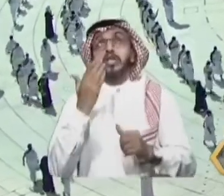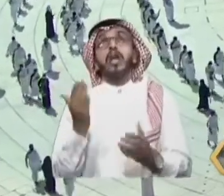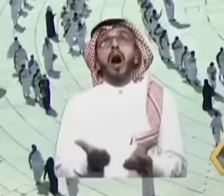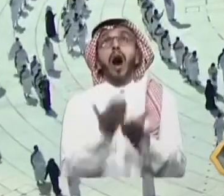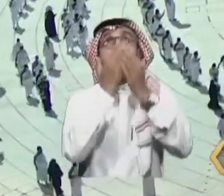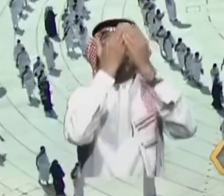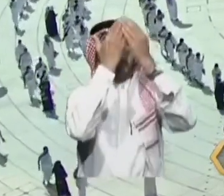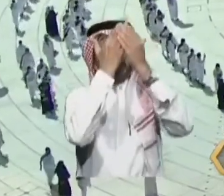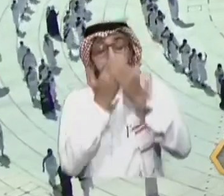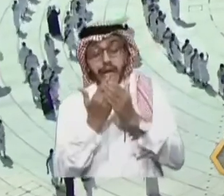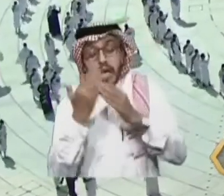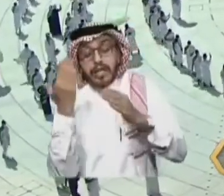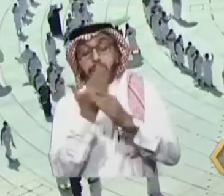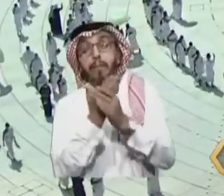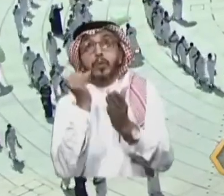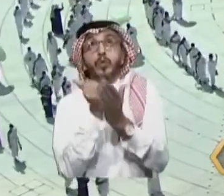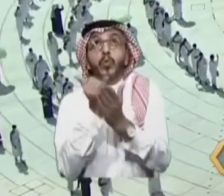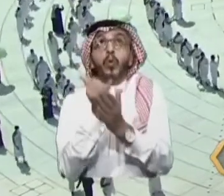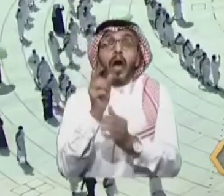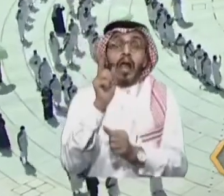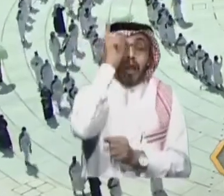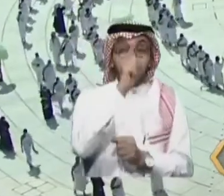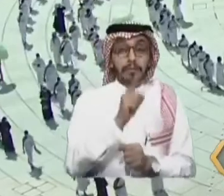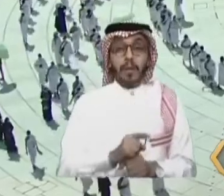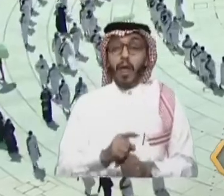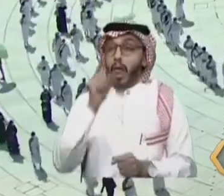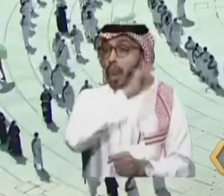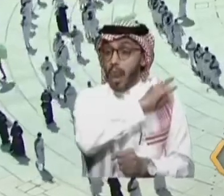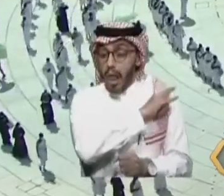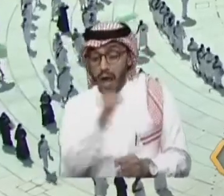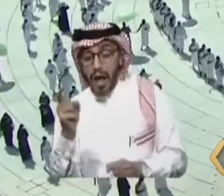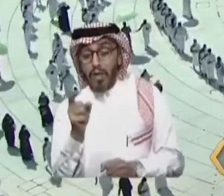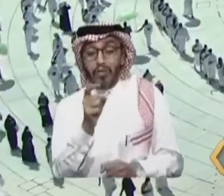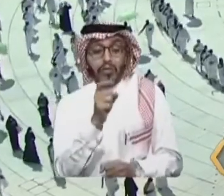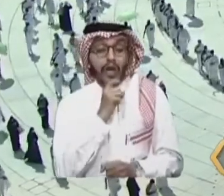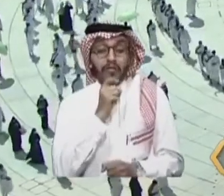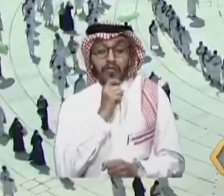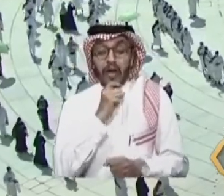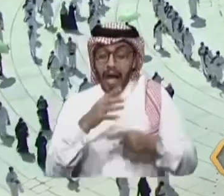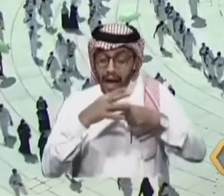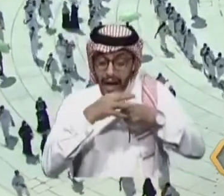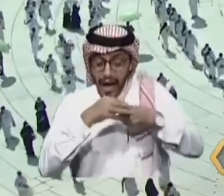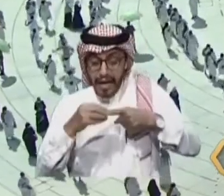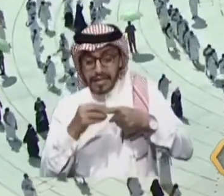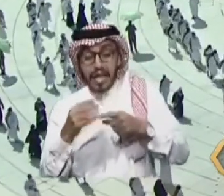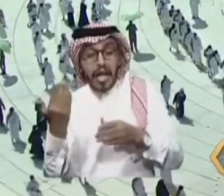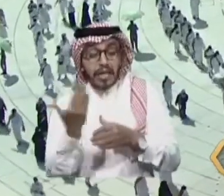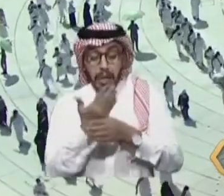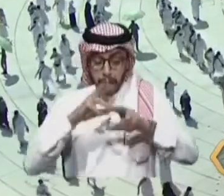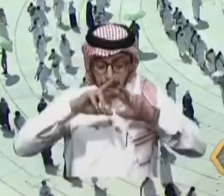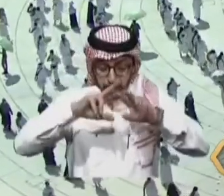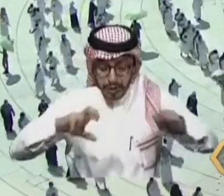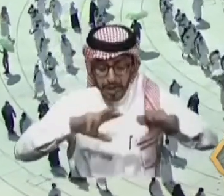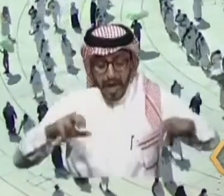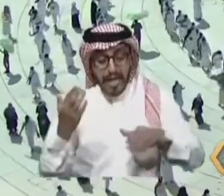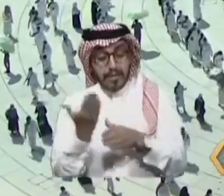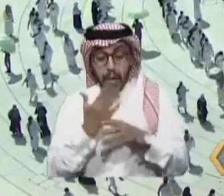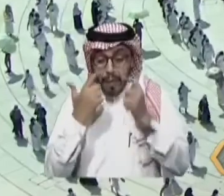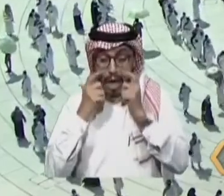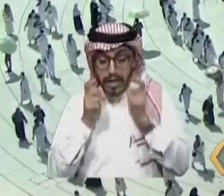وبالاستعانة بالمسبب سبحانه، ونهى عن العجز إما بالتقصير في طلب الأسباب وعدم الحرص